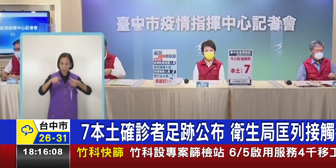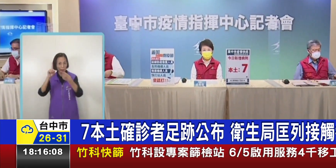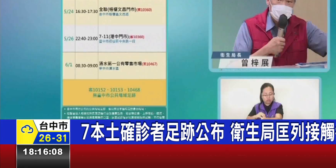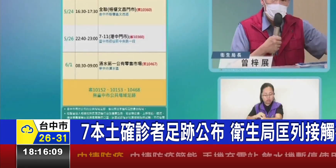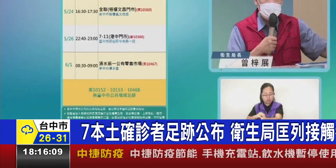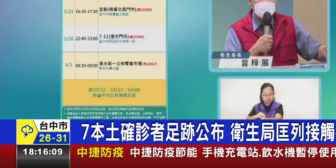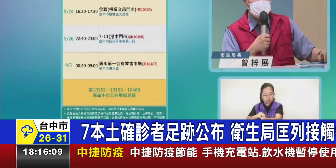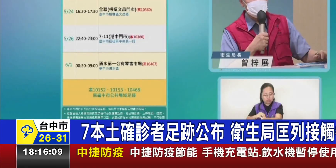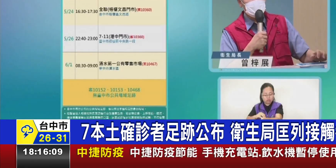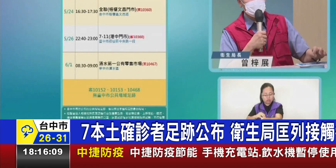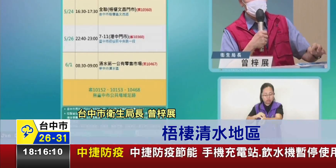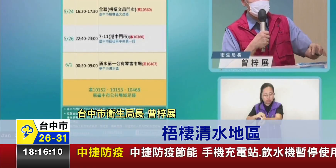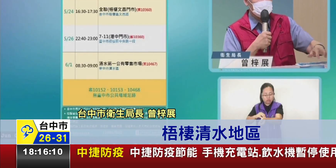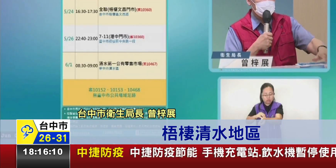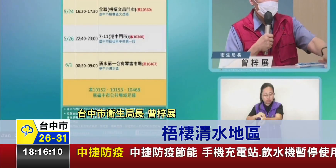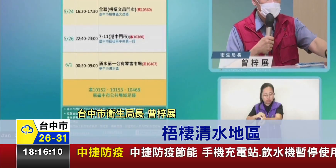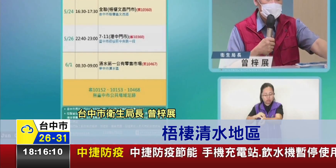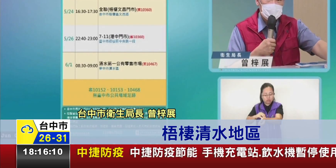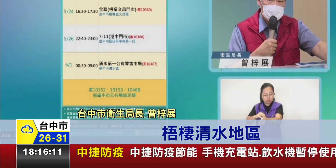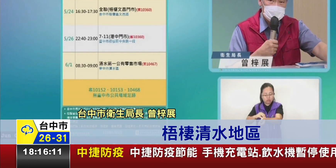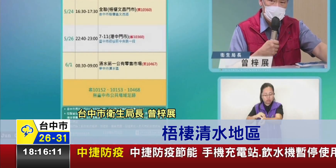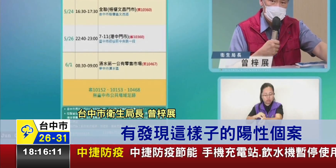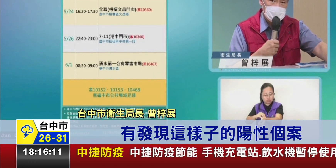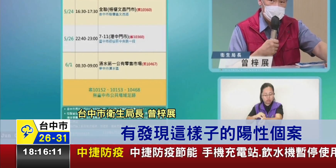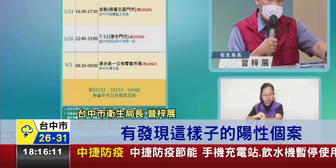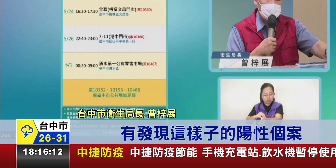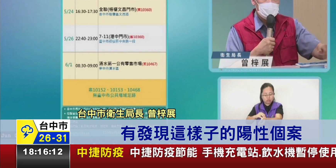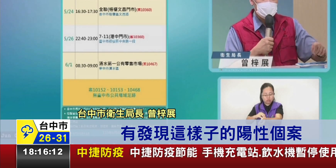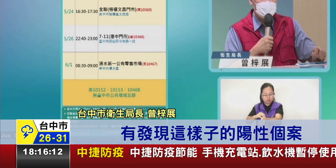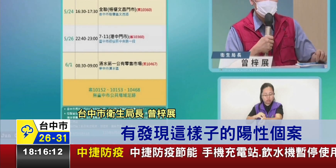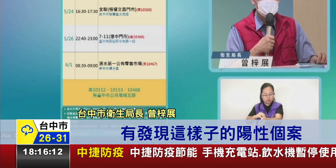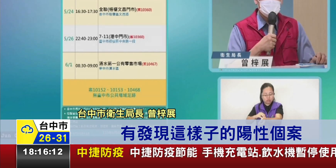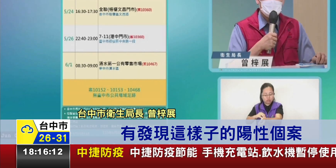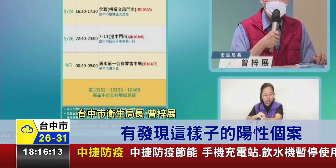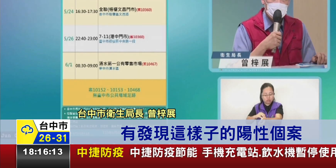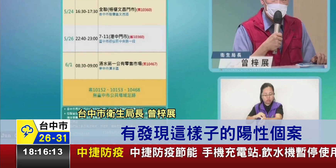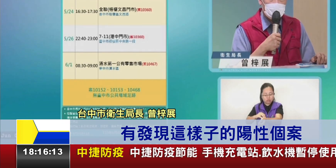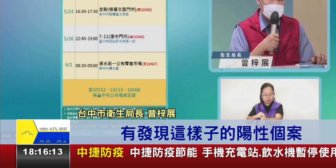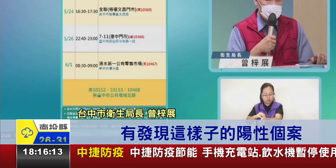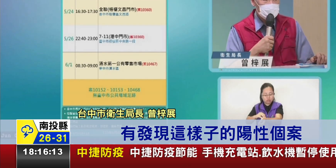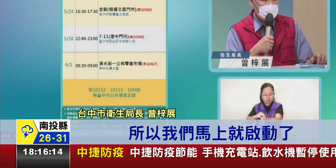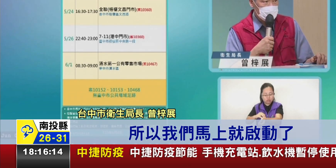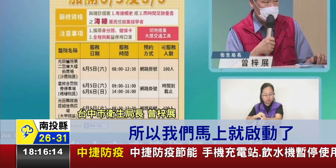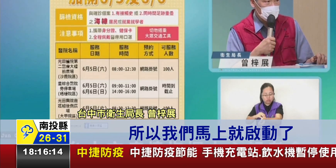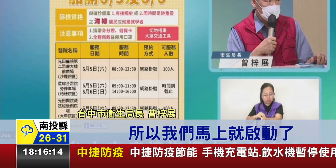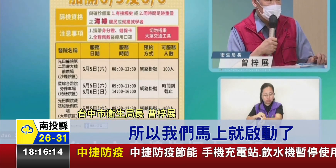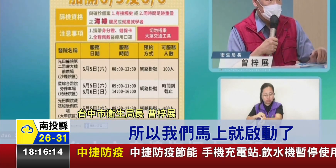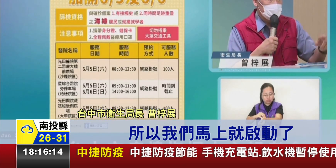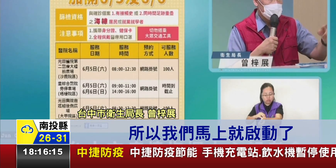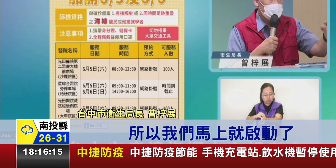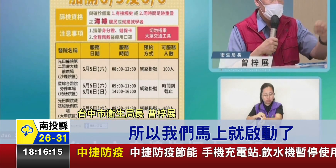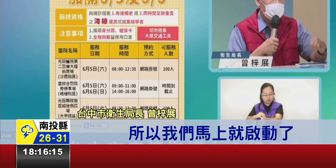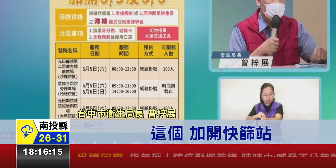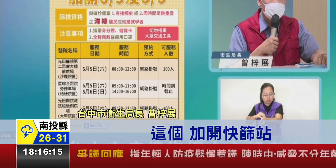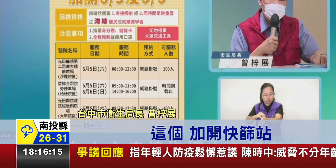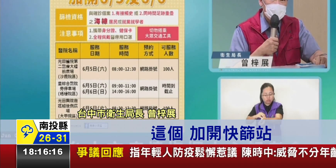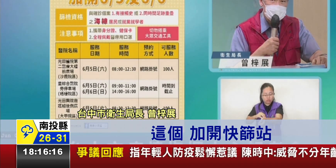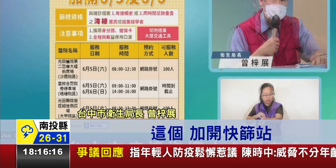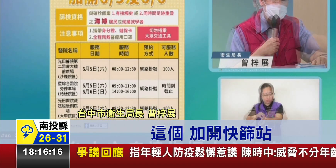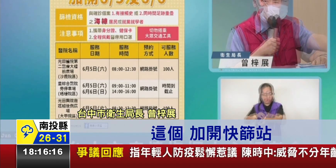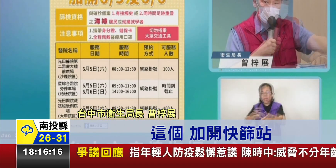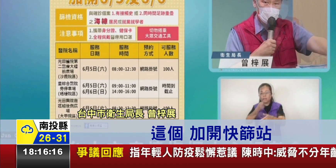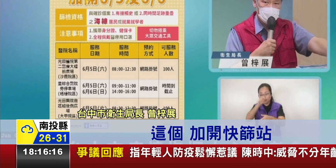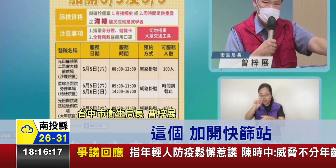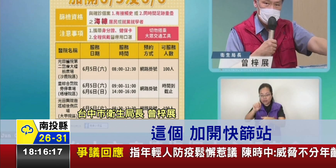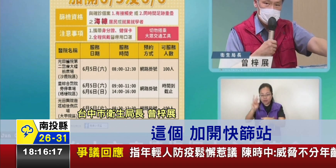快筛站。 梧栖清水地区有发现这样子的一个阳性个案，所以我们马上就启动了这个加开快